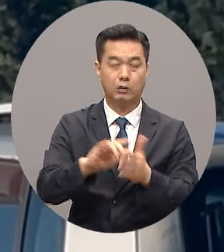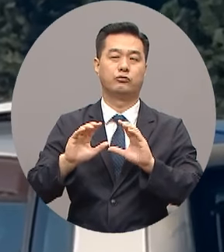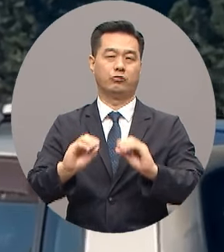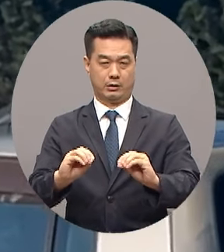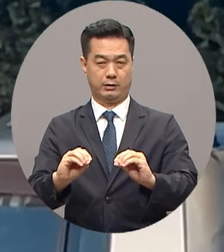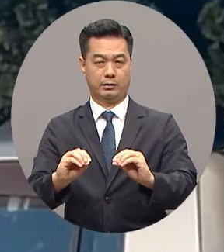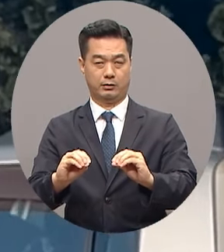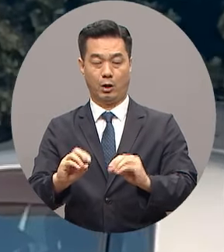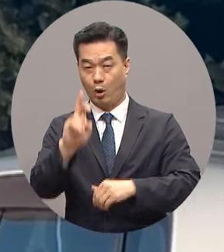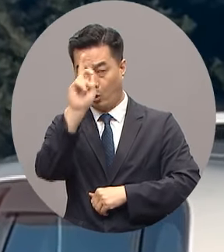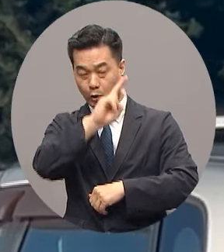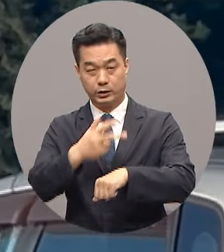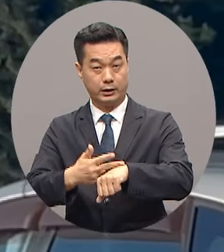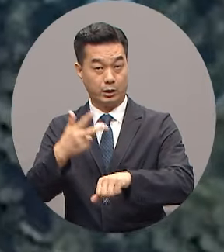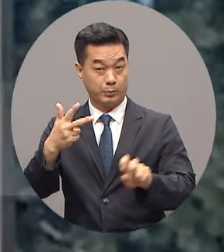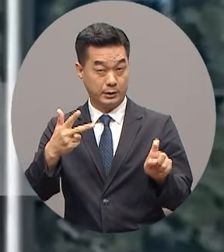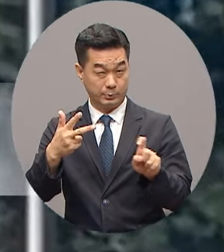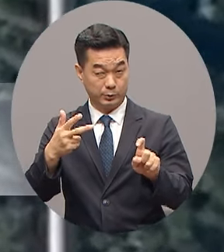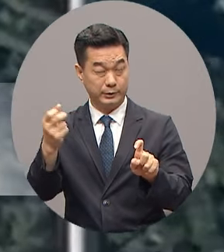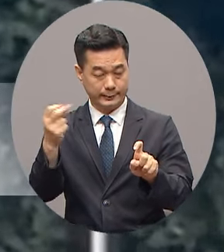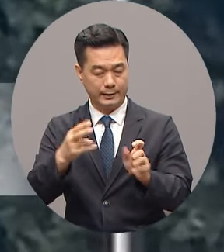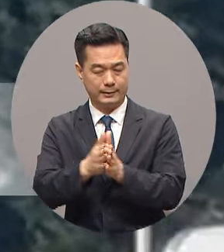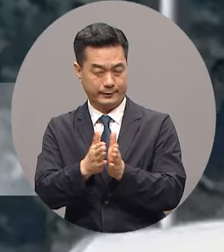이착륙은 오전 7시